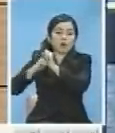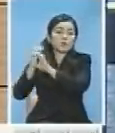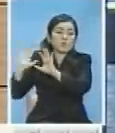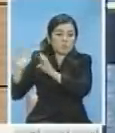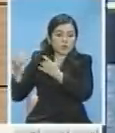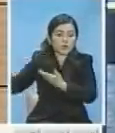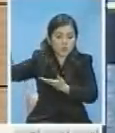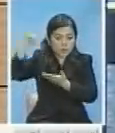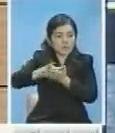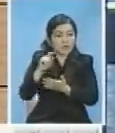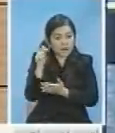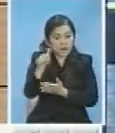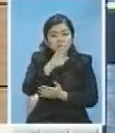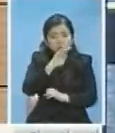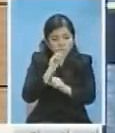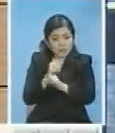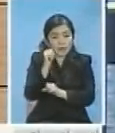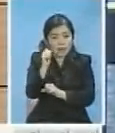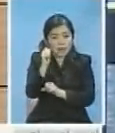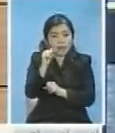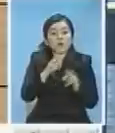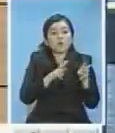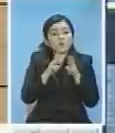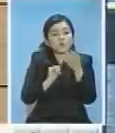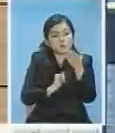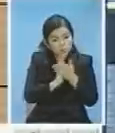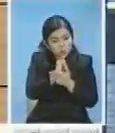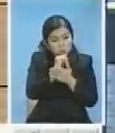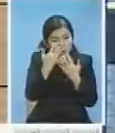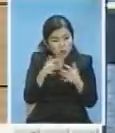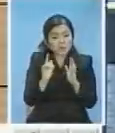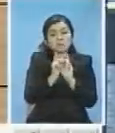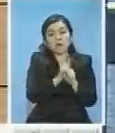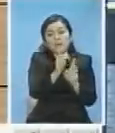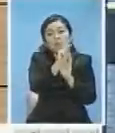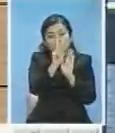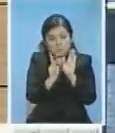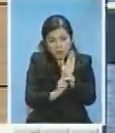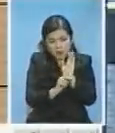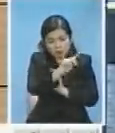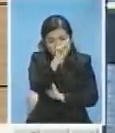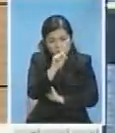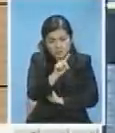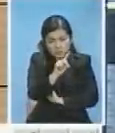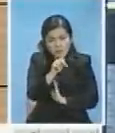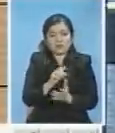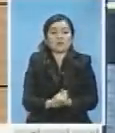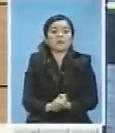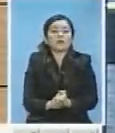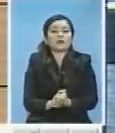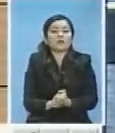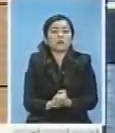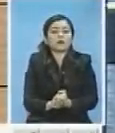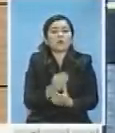มว่าถ้าสามารถทำเช่นนี้ได้เนี่ยมันถูกต้องตามหลักนิติรัฐนิติธรรมหรือไม่ผมคิดว่าแค่เฉพาะสามัญสำนึกตร